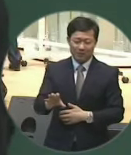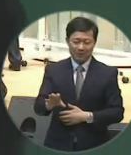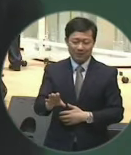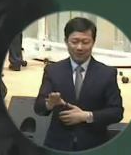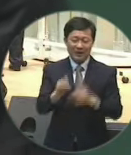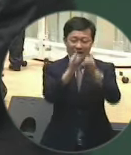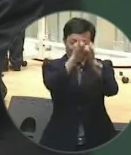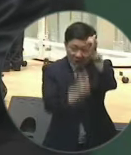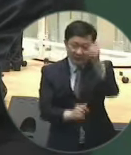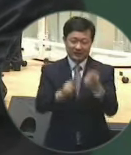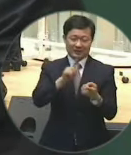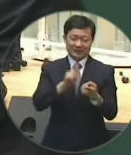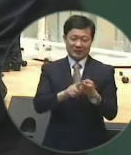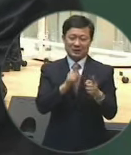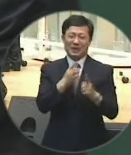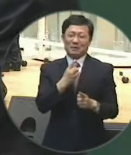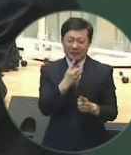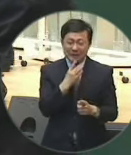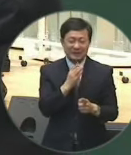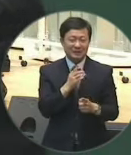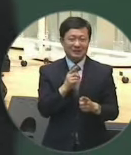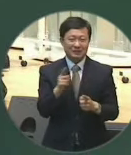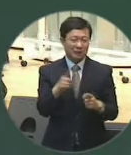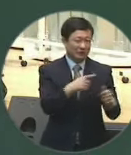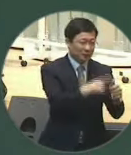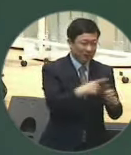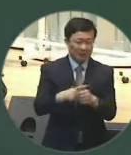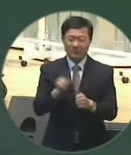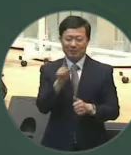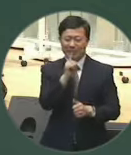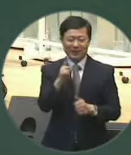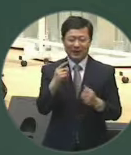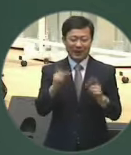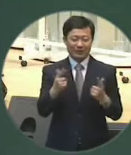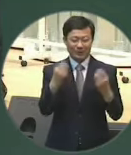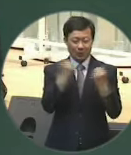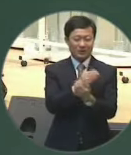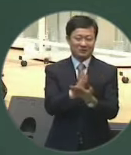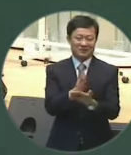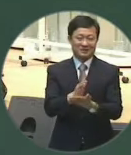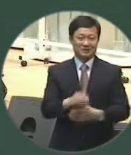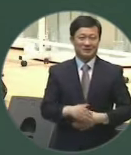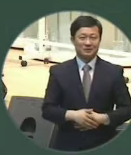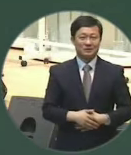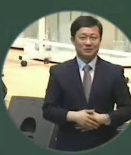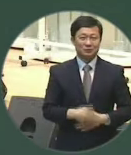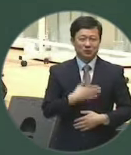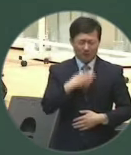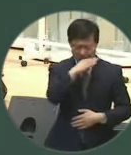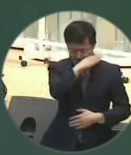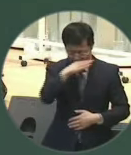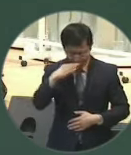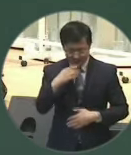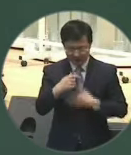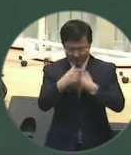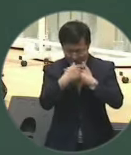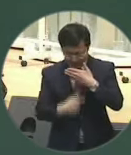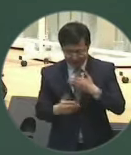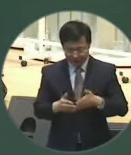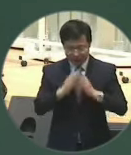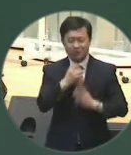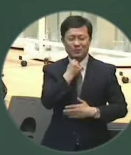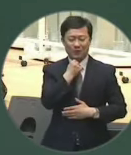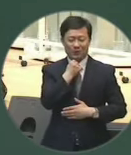been cases where the gospel had been blocked? 우리는 이런 함정에 빠지지 않는 그런 교단을 하나님은 필요하고